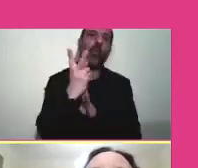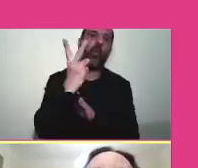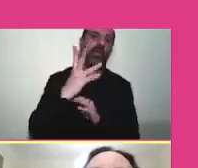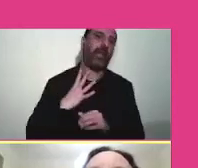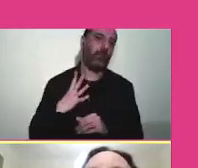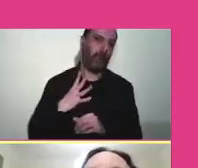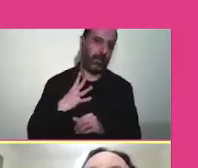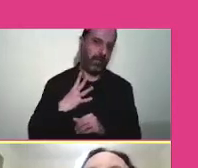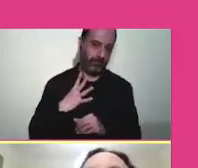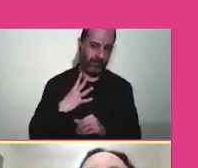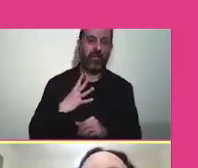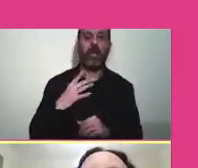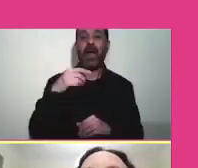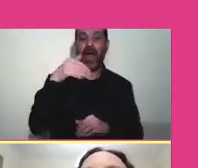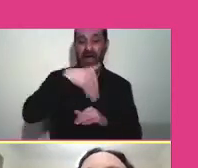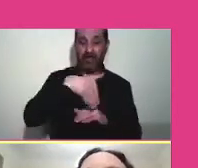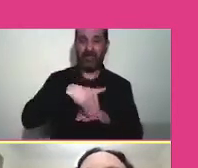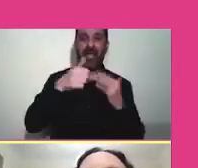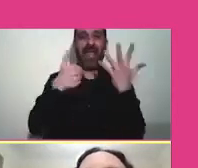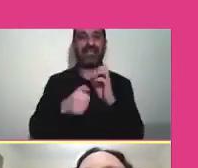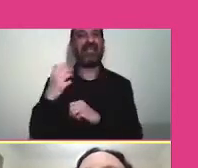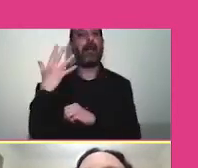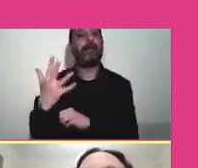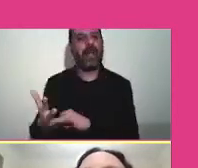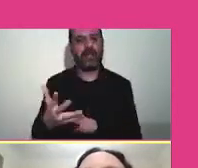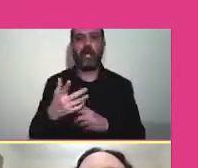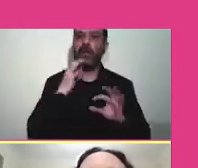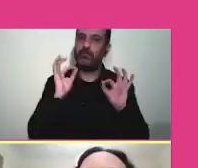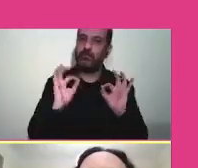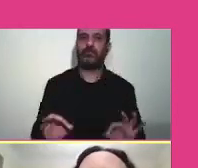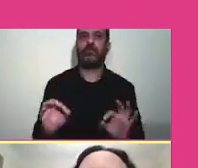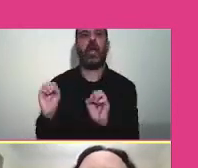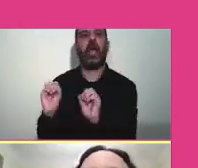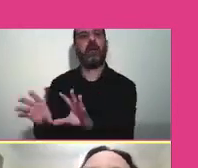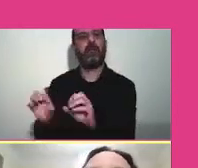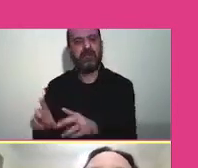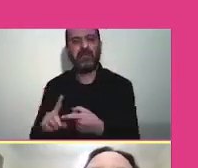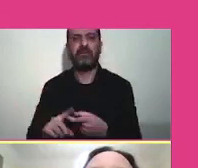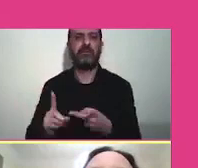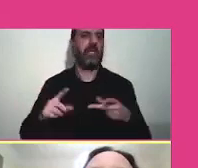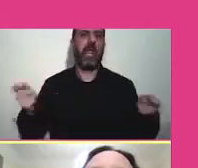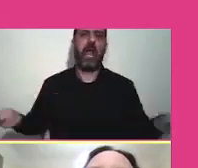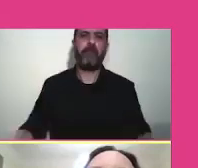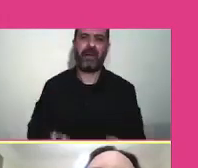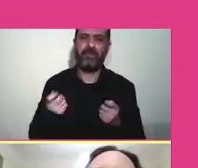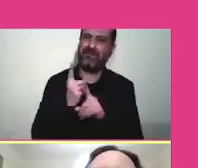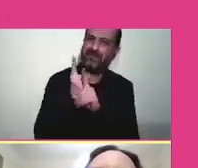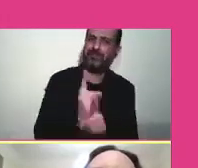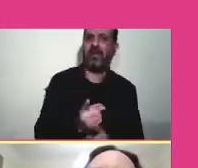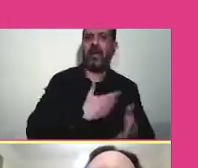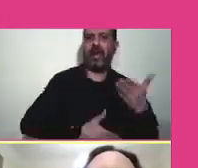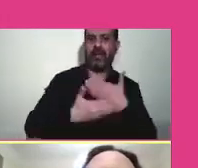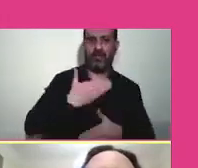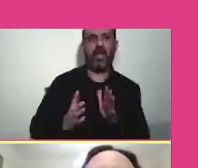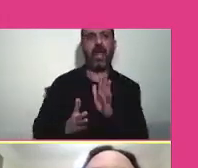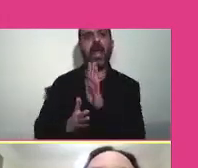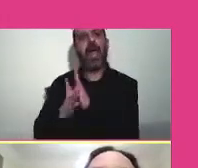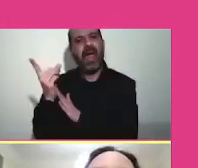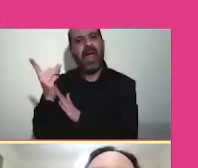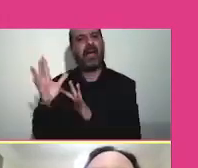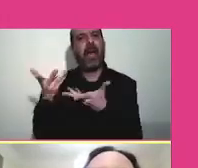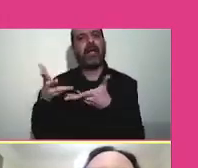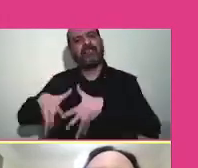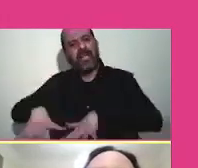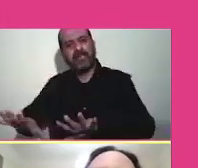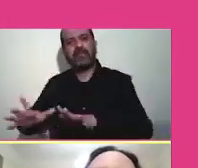οι 65 είναι εκπαιδευτές και επαγγελματίες στον χώρο της αναπηρίας, 11 ήταν φροντιστές και συγγενείς